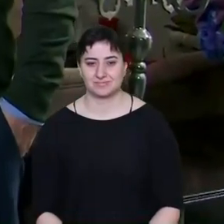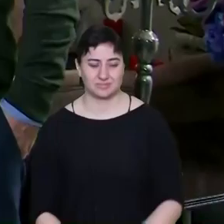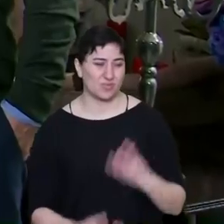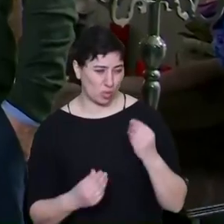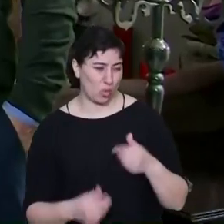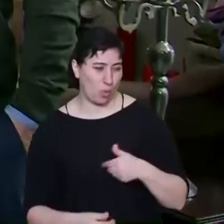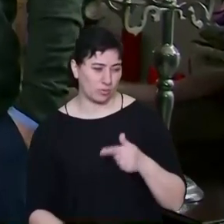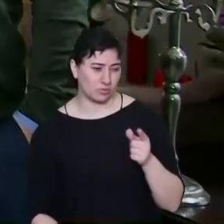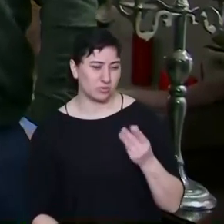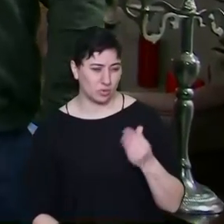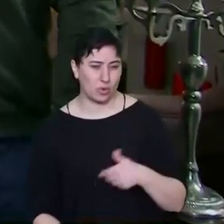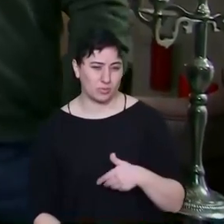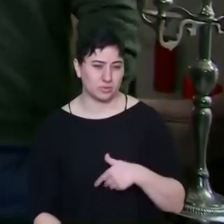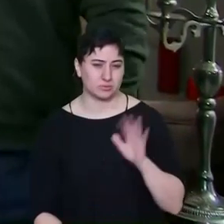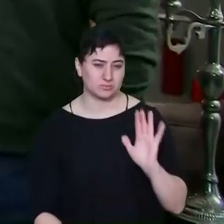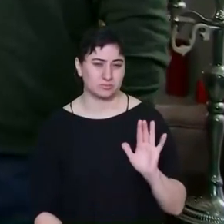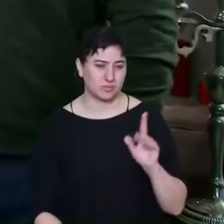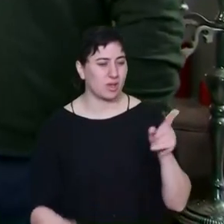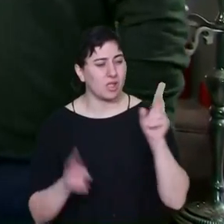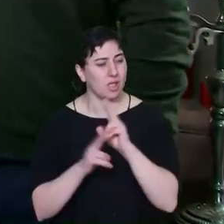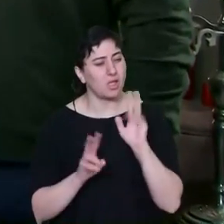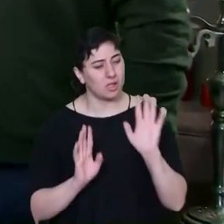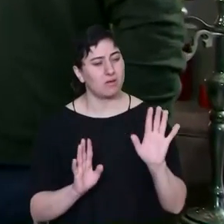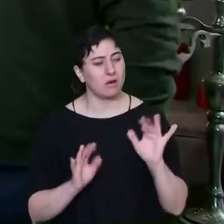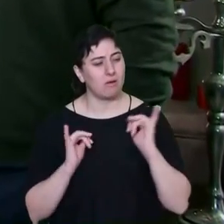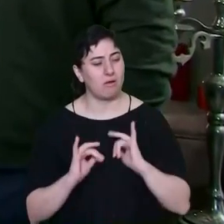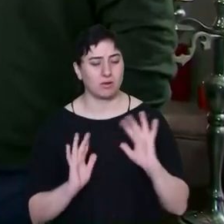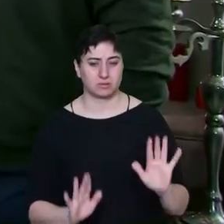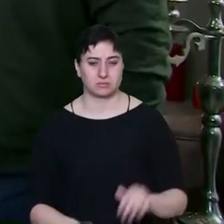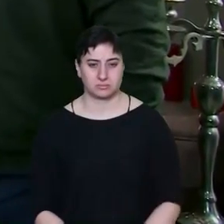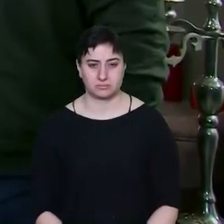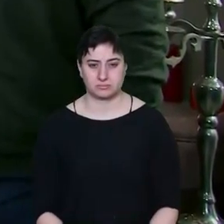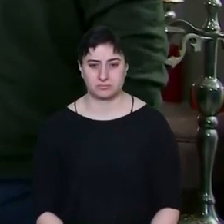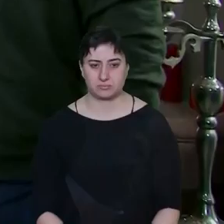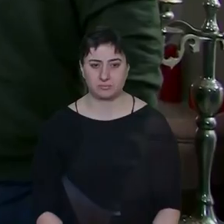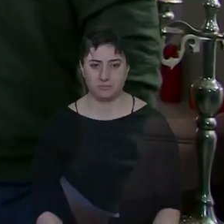Çok komik. Gerçek çok komik değil mi? Gül, biraz gül sen, rahatla.